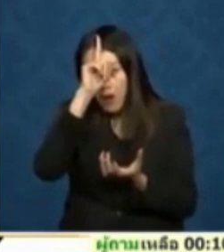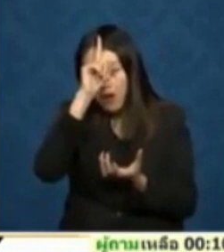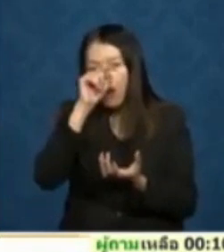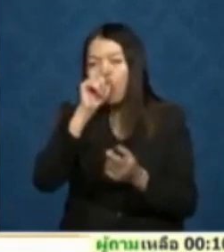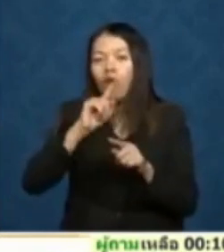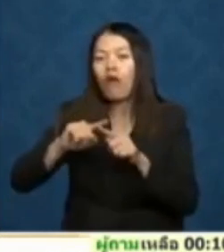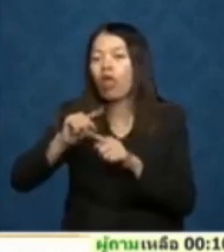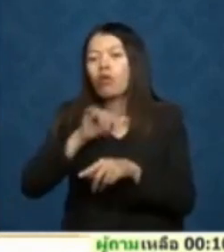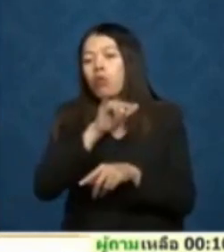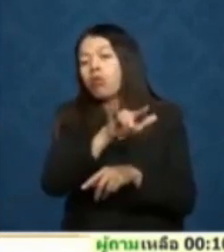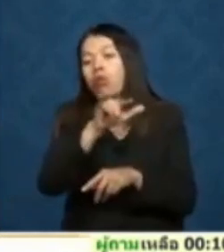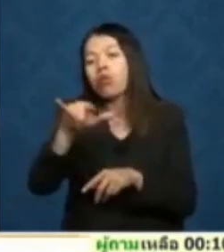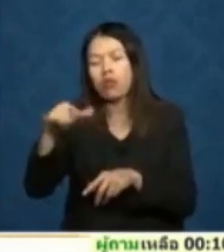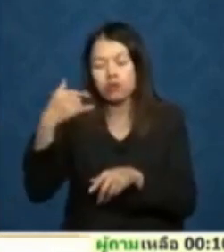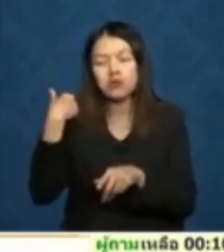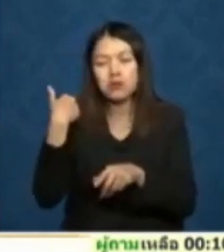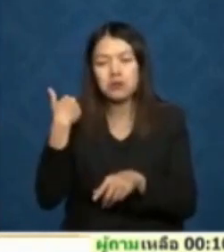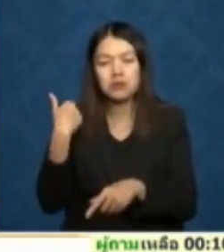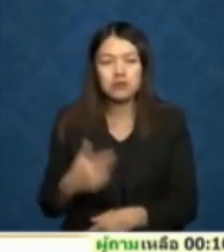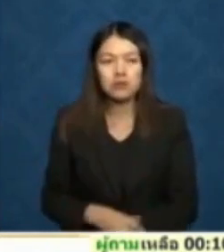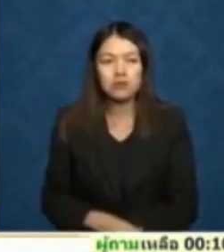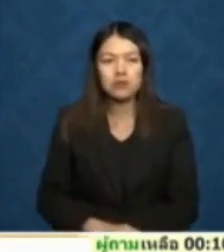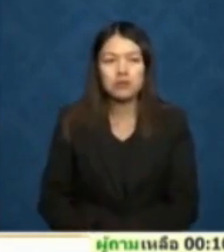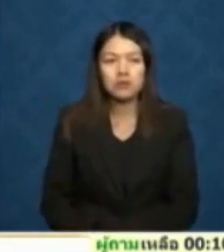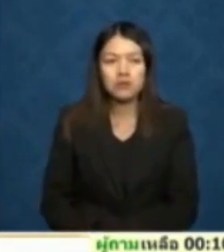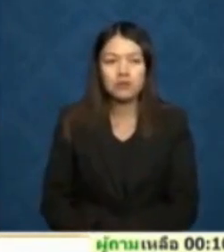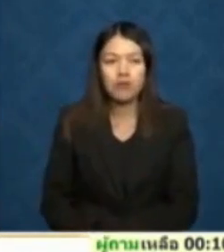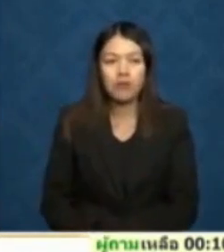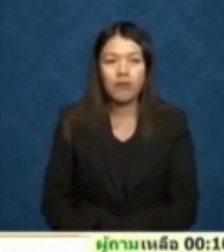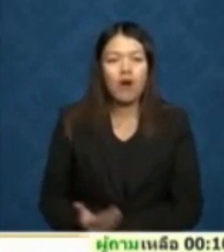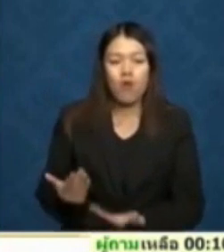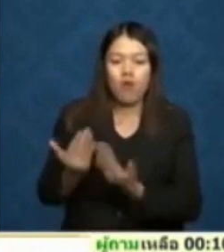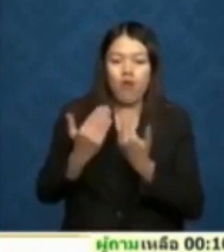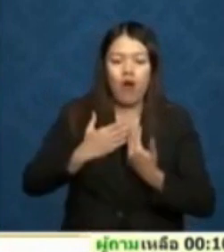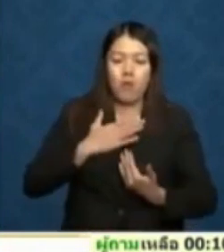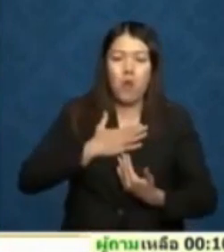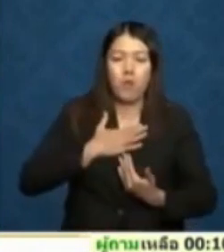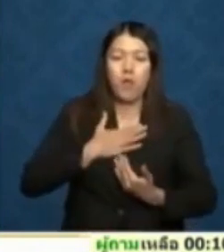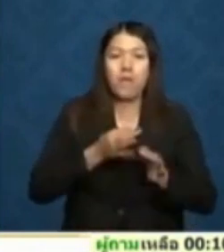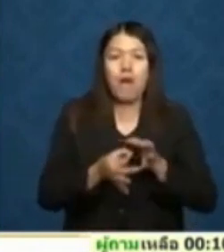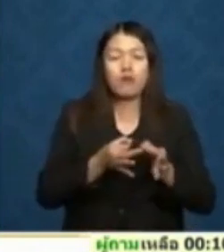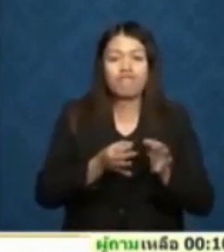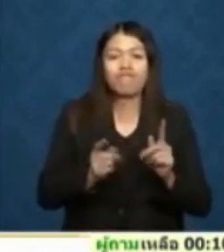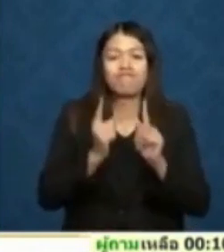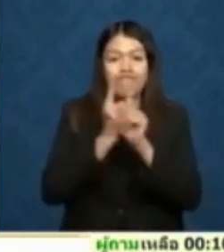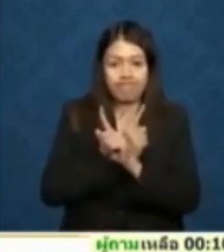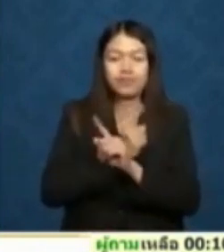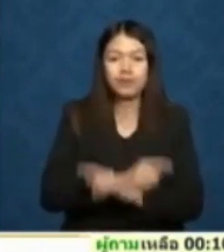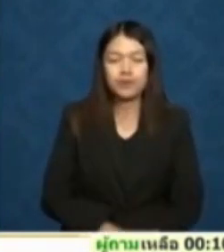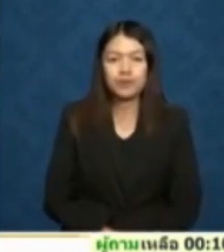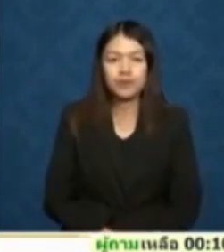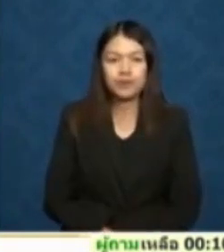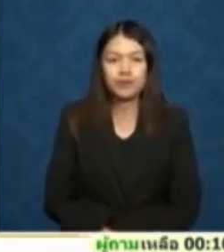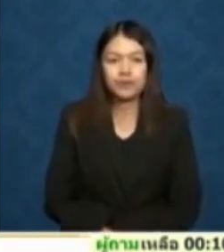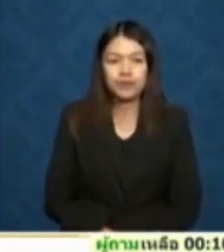อื่นๆอีกหลายประเทศนะครับก็ได้มอบให้ผมได้ทำหน้าที่นี้แต่อย่างไรก็ตาม